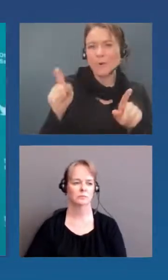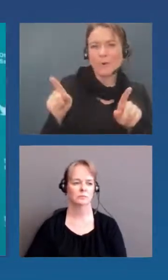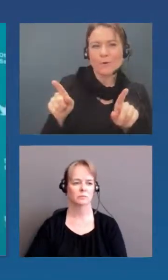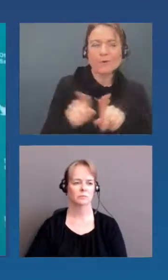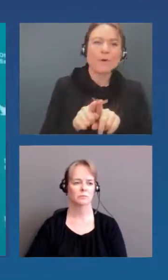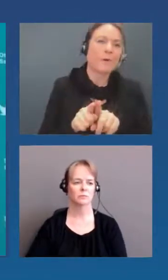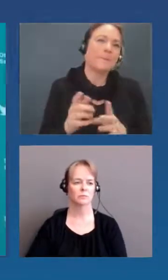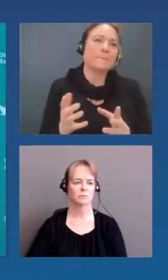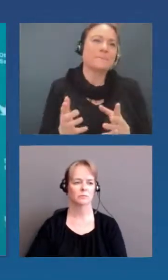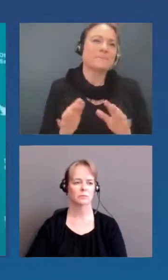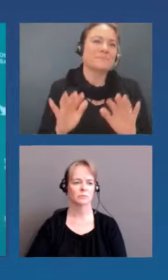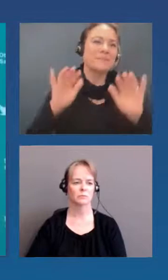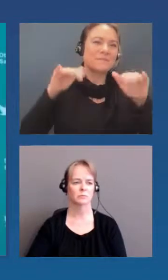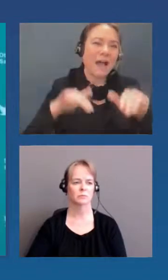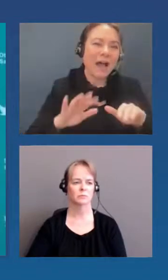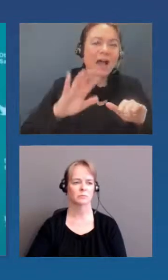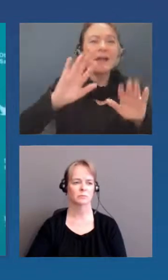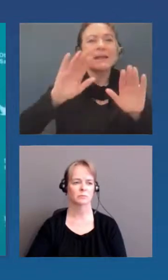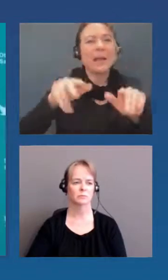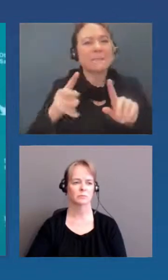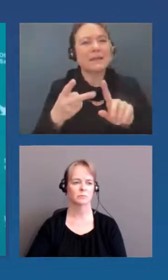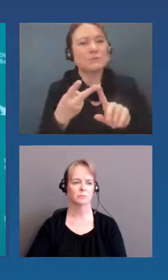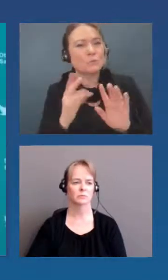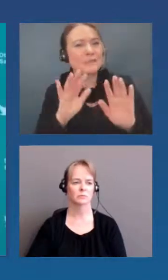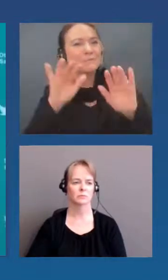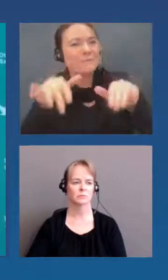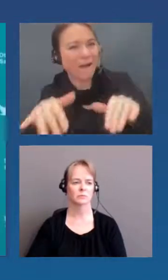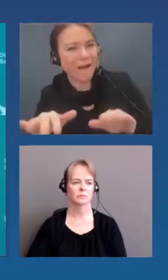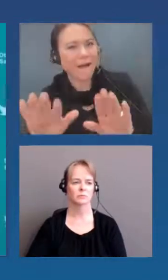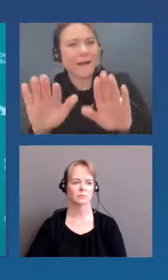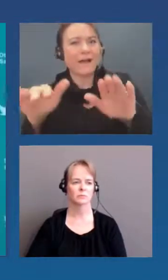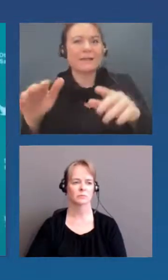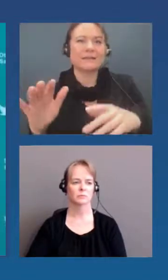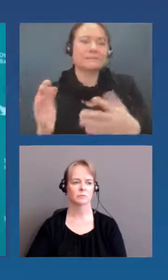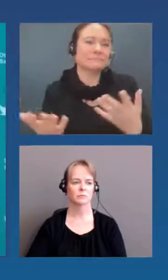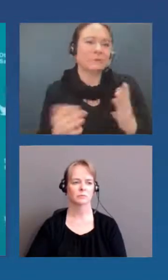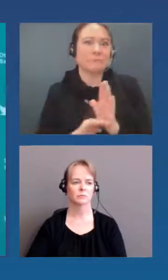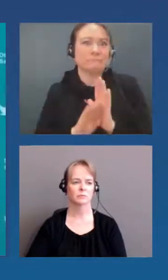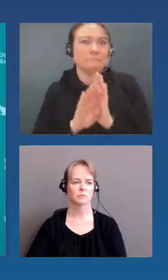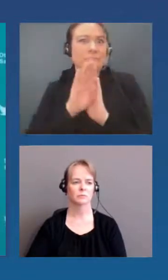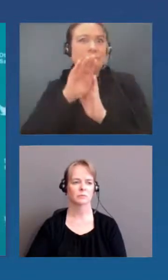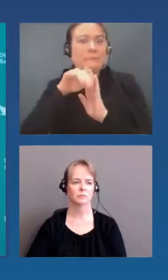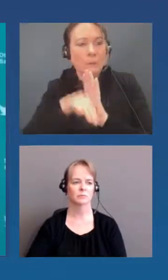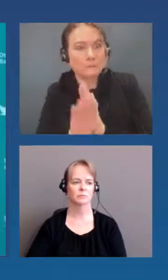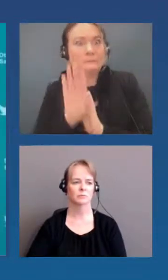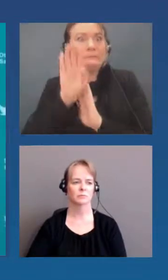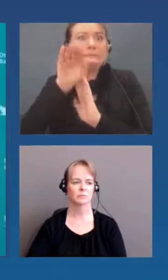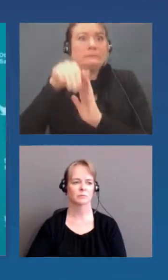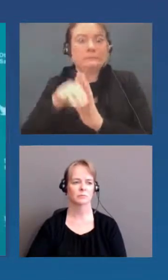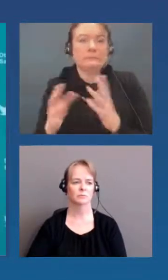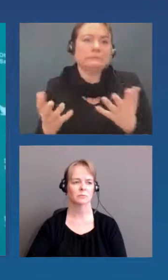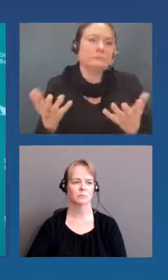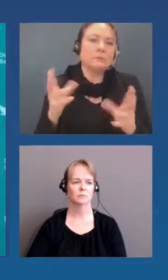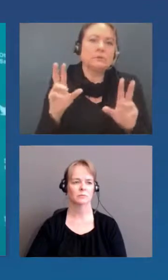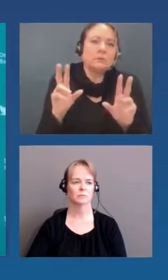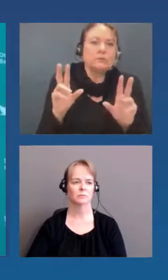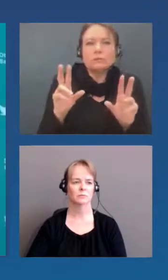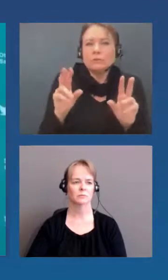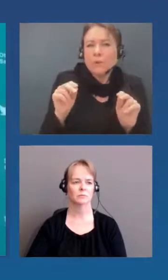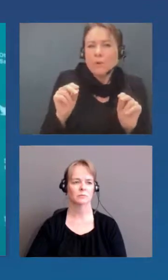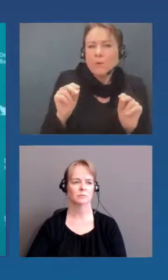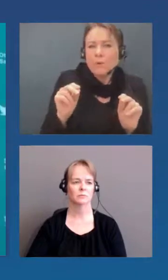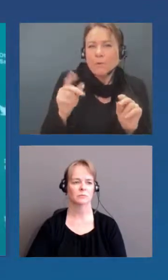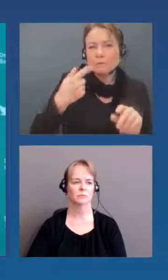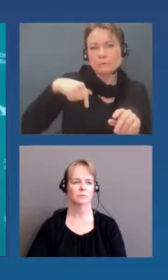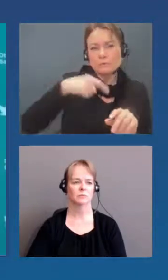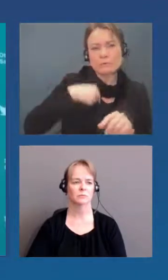une vague et après une 2e vague grande comme ça ou comme plus que le premier.